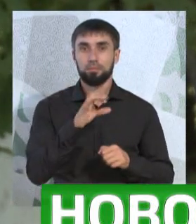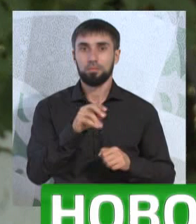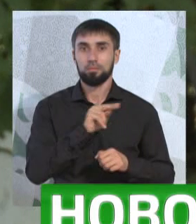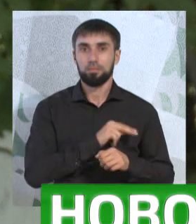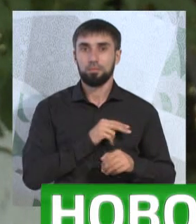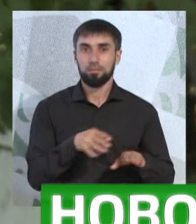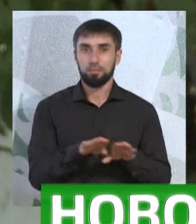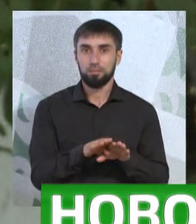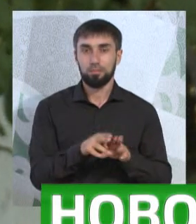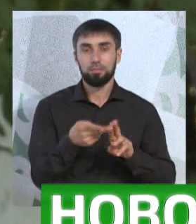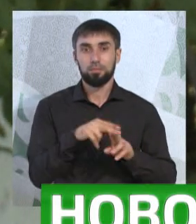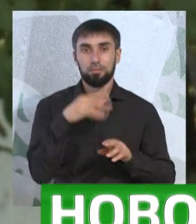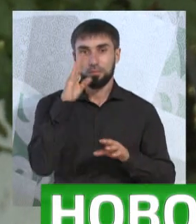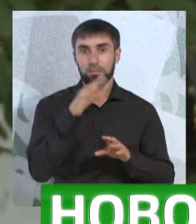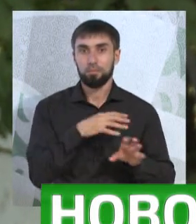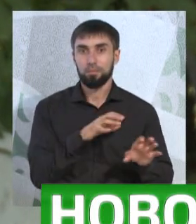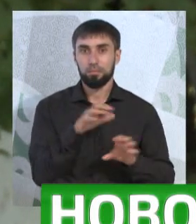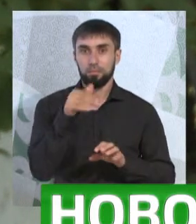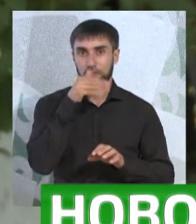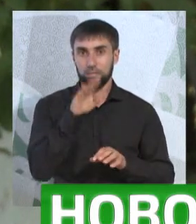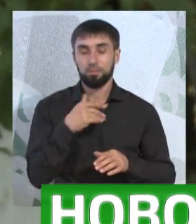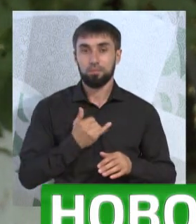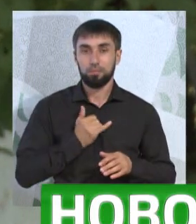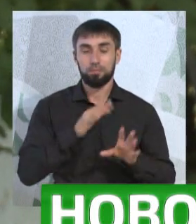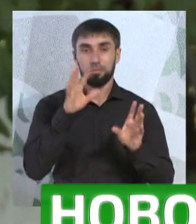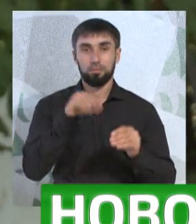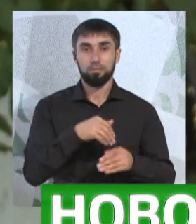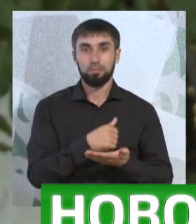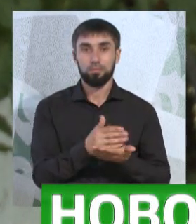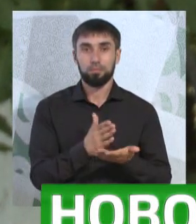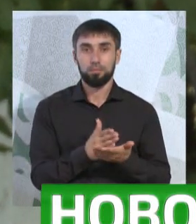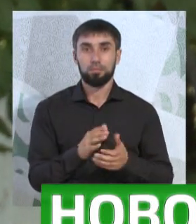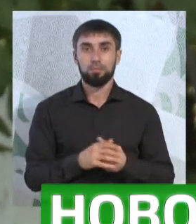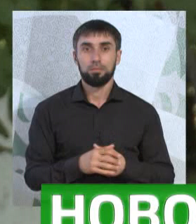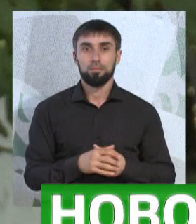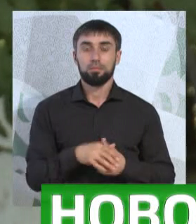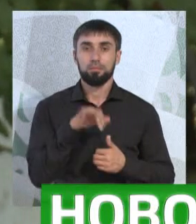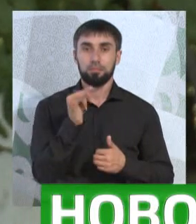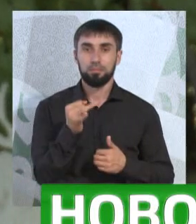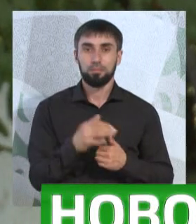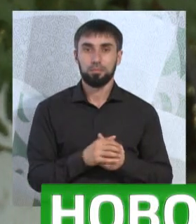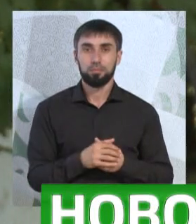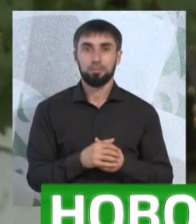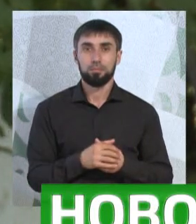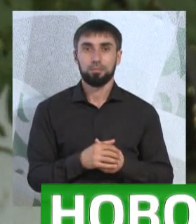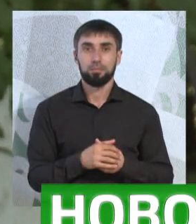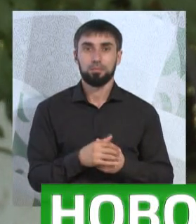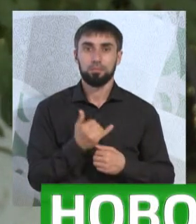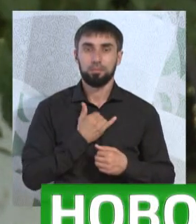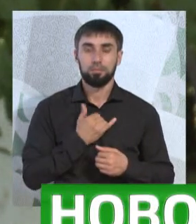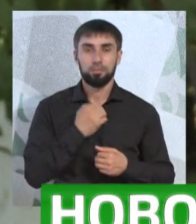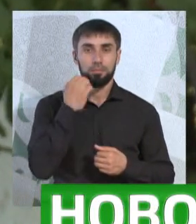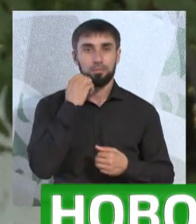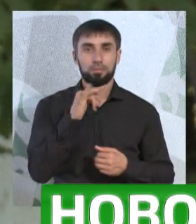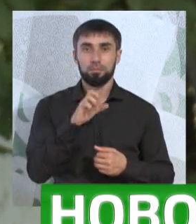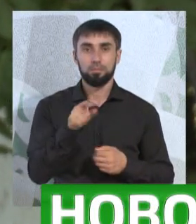нас стоят, но из-за перебоев, из-за электричества, из-за этого у нас все не поступает. И у нас сети очень старые,